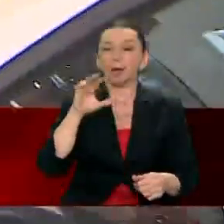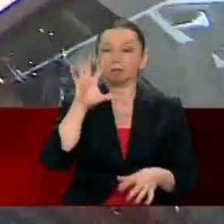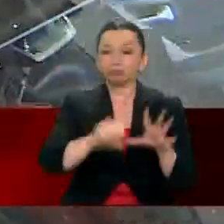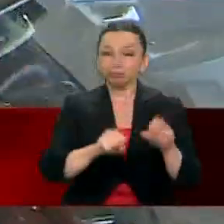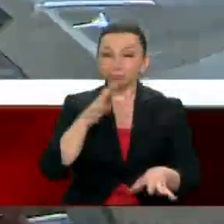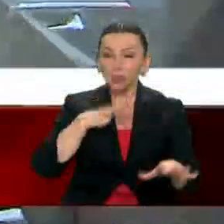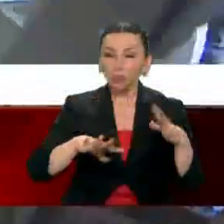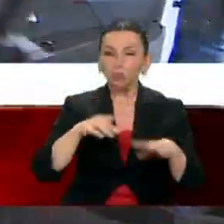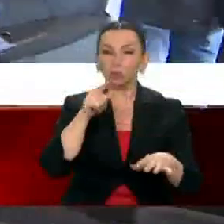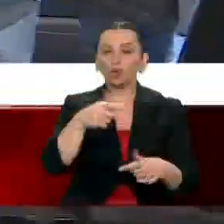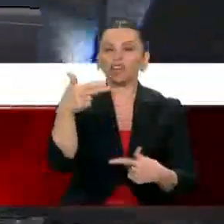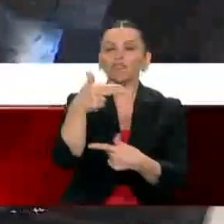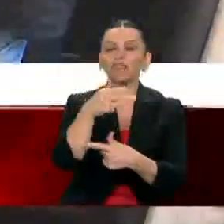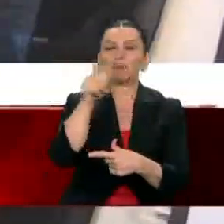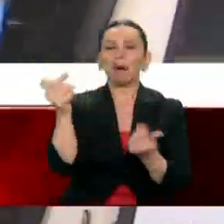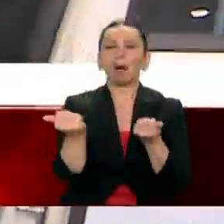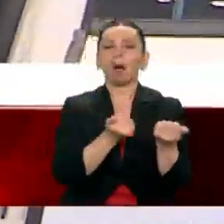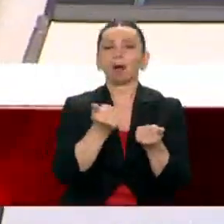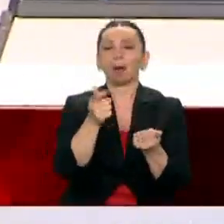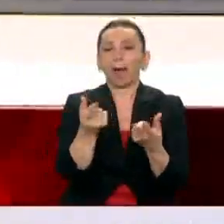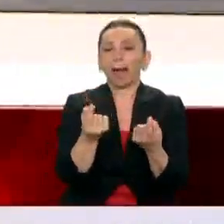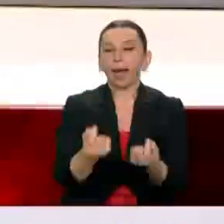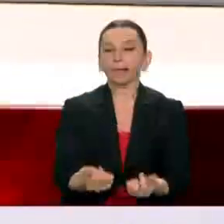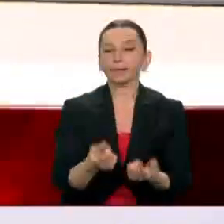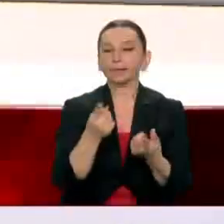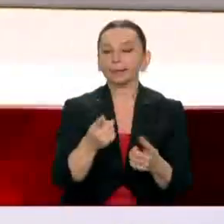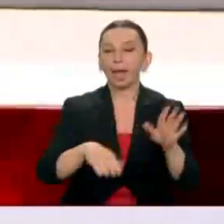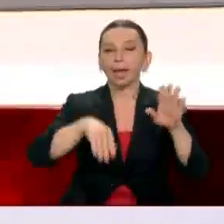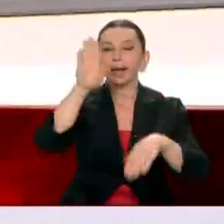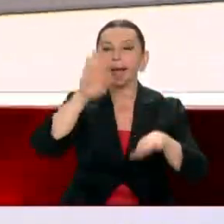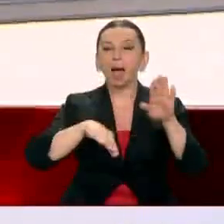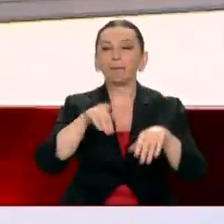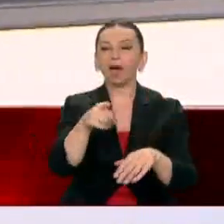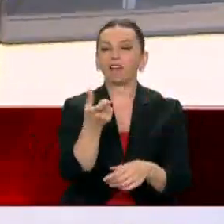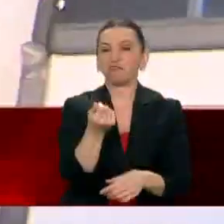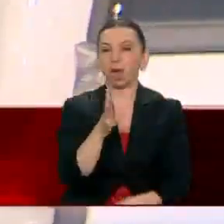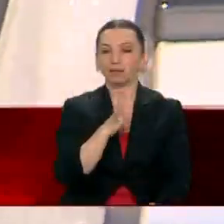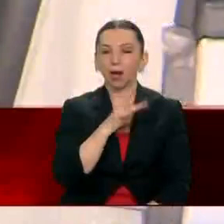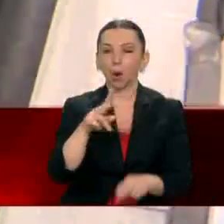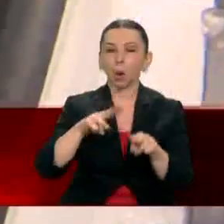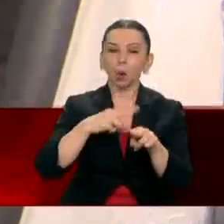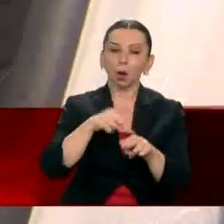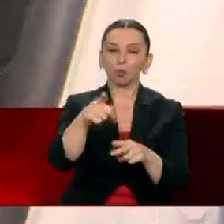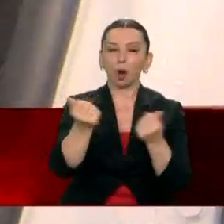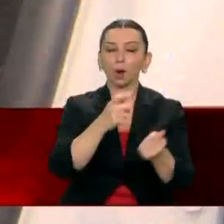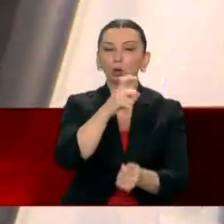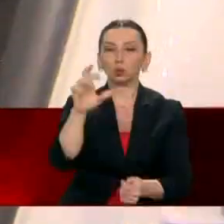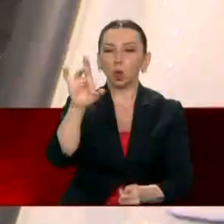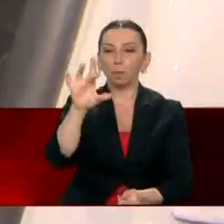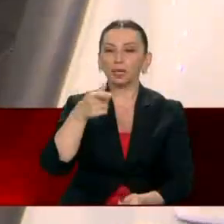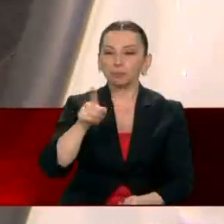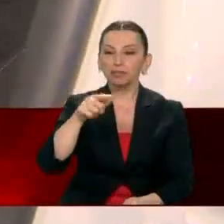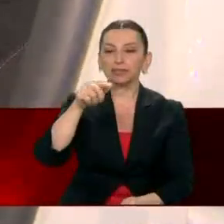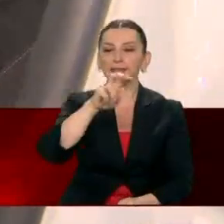bayide otomobillerin de sayısı azalmış durumda ve birçoğunda da kampanyalı fiyatlar hakim. Örneğin böyle bir otomobil 915 bin